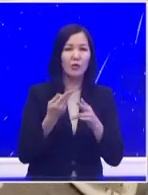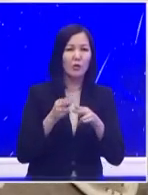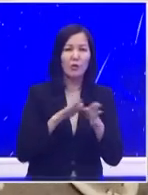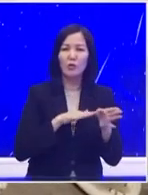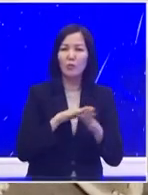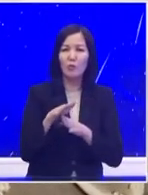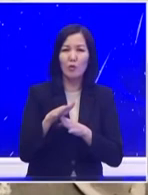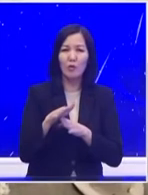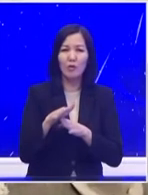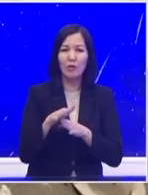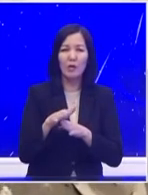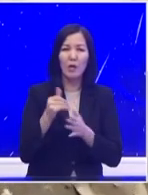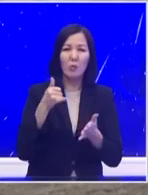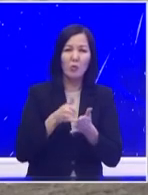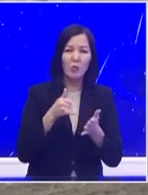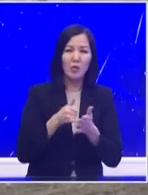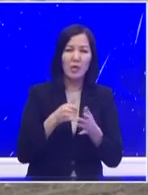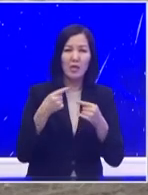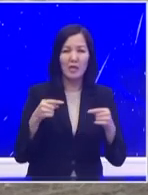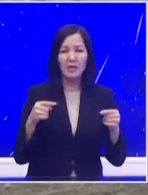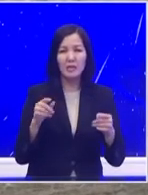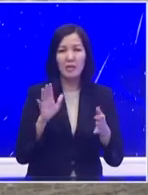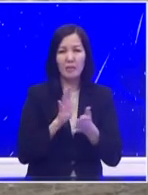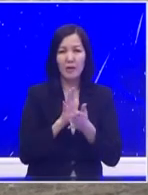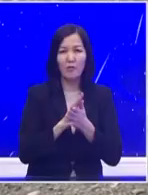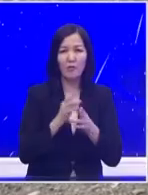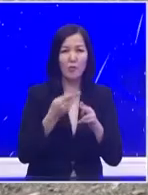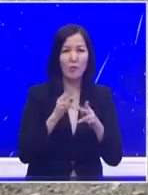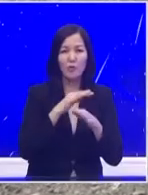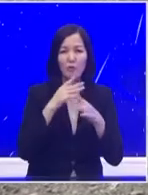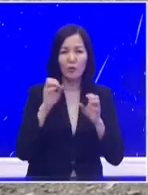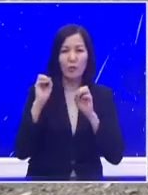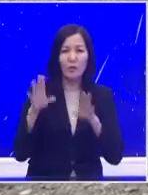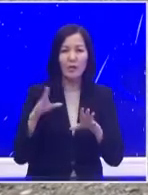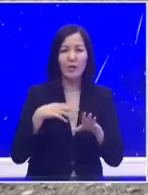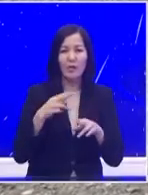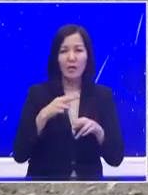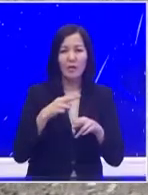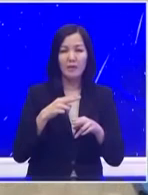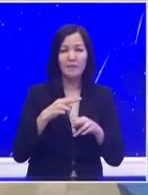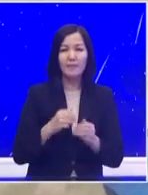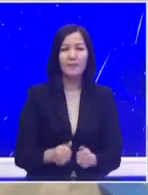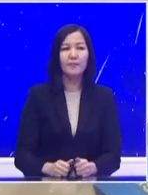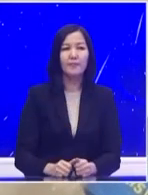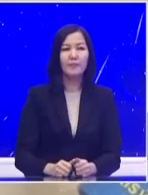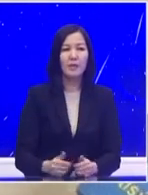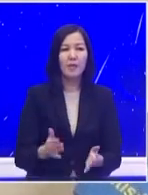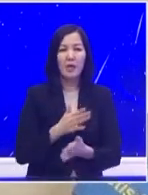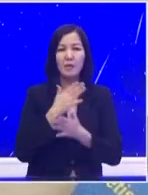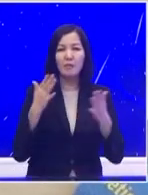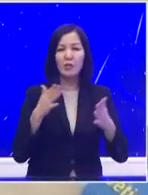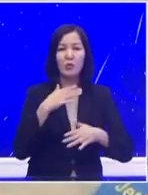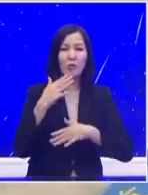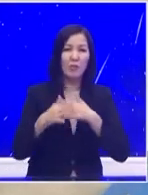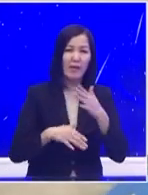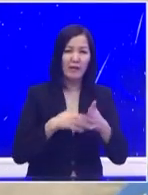в арыках скопления бутылок, пакетов и прочих отходов. К данной картине местные жители относятся неординарно. Большой бардак в